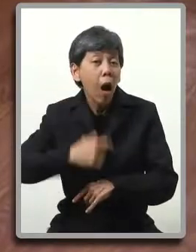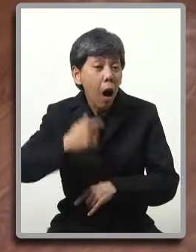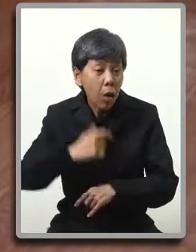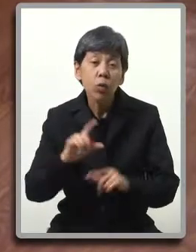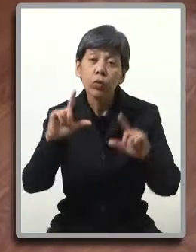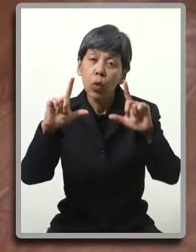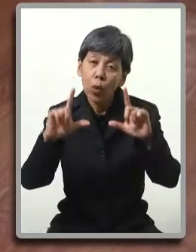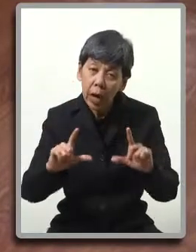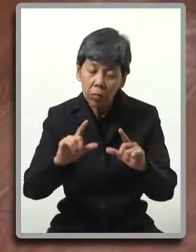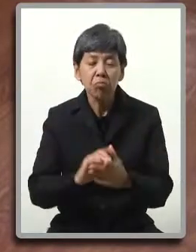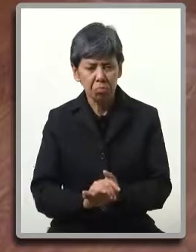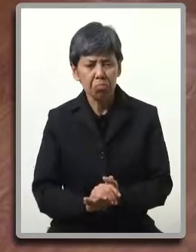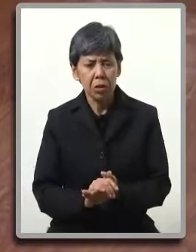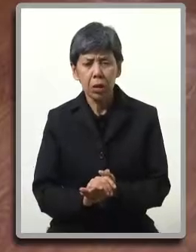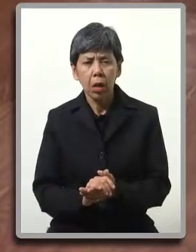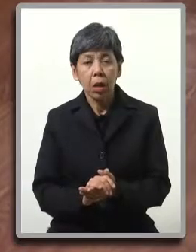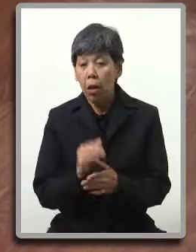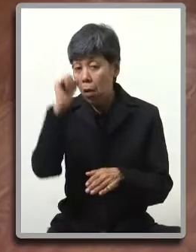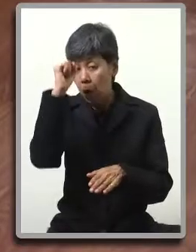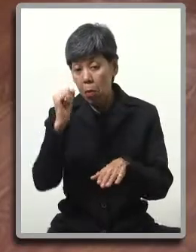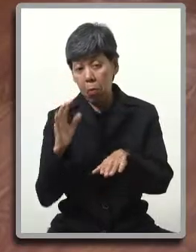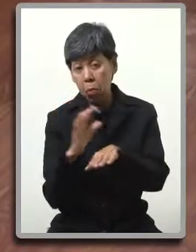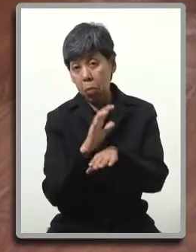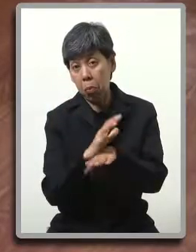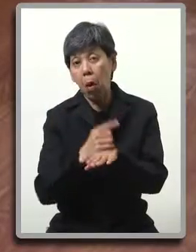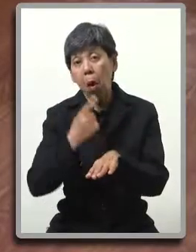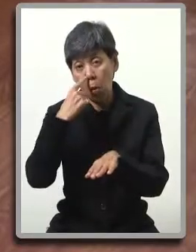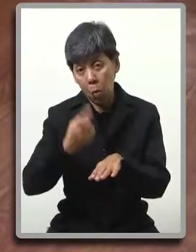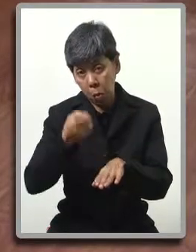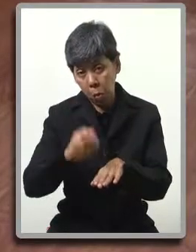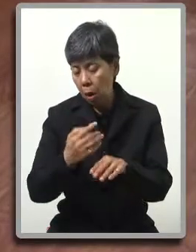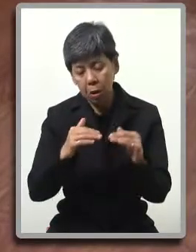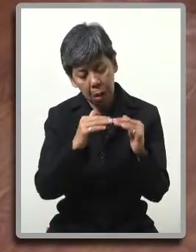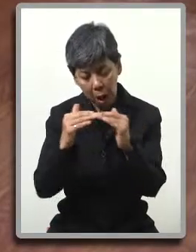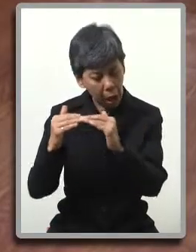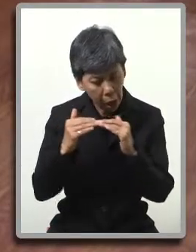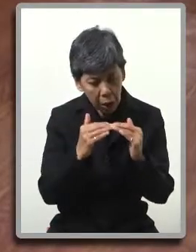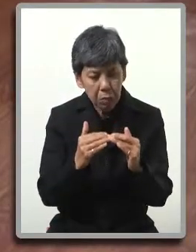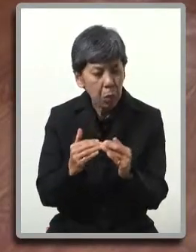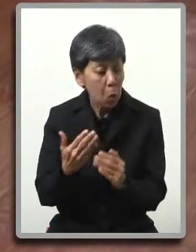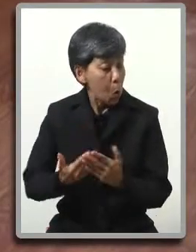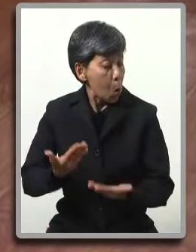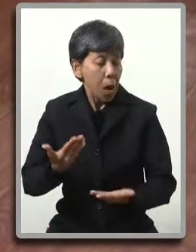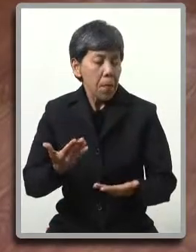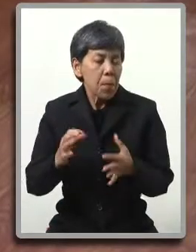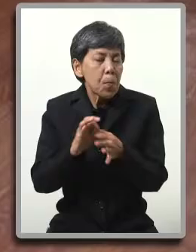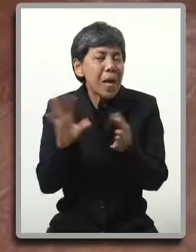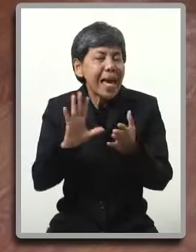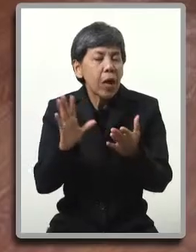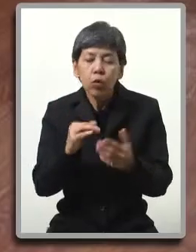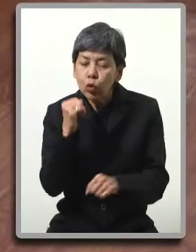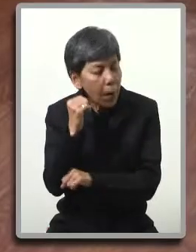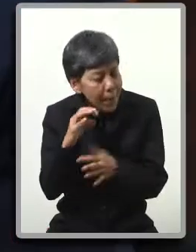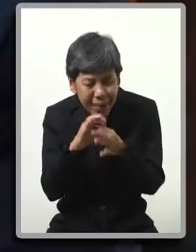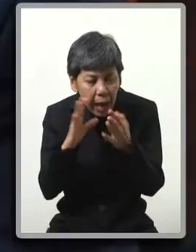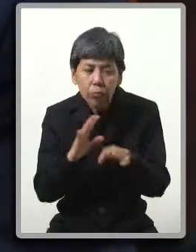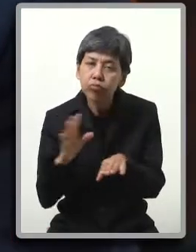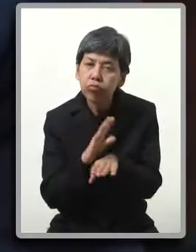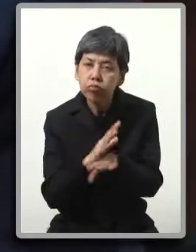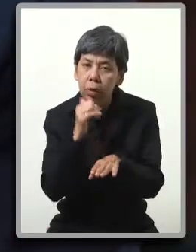ระทั่งฮ่องกงโตเกียวก็ดีเขารถเมย์คือของสำหรับคนทุกชั้นไม่ใช่จะเป็นคนรวยหรือคนจน